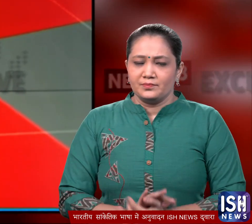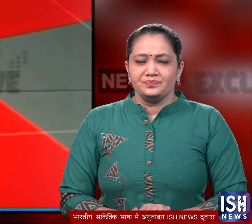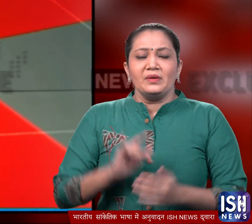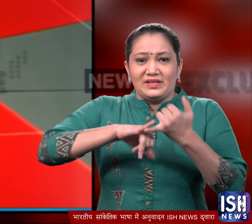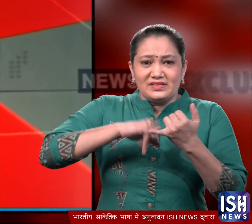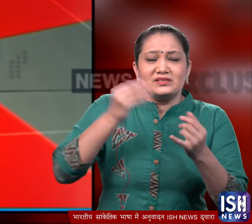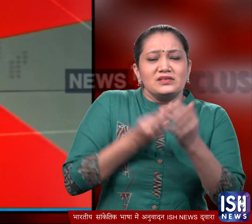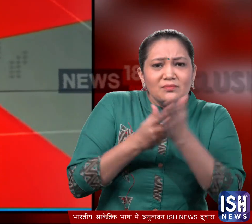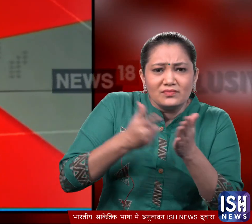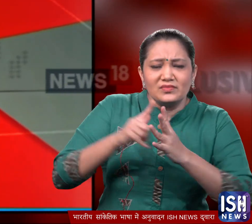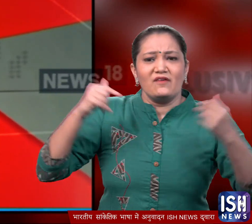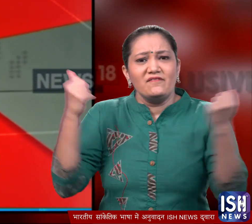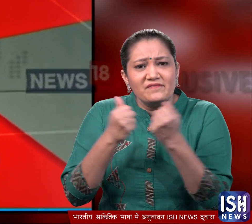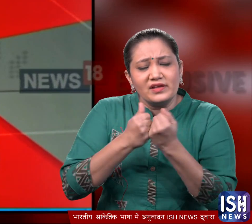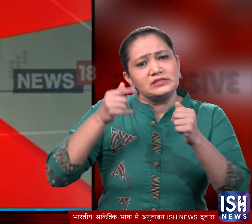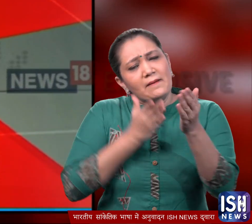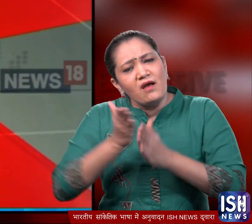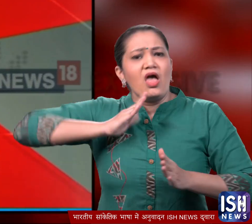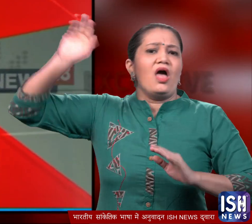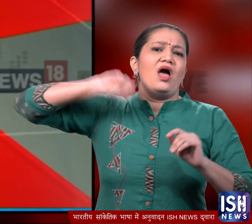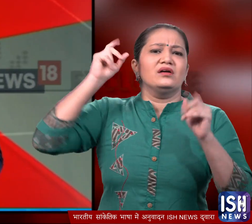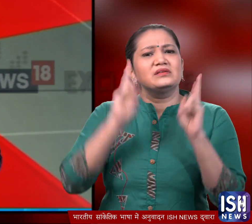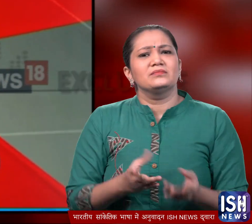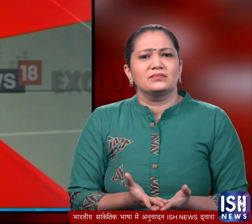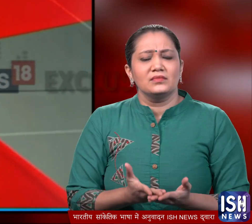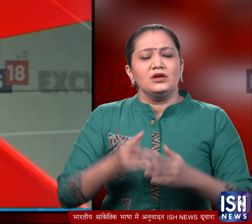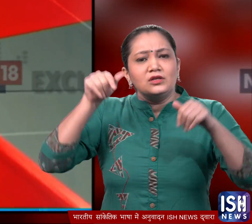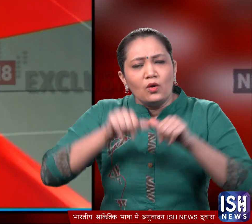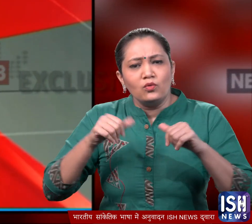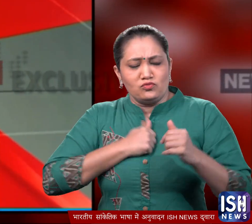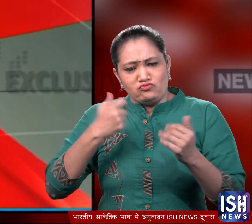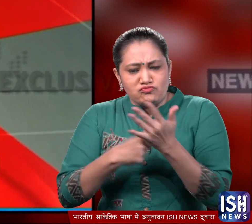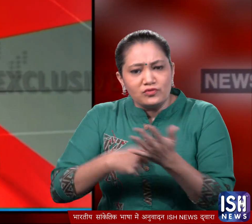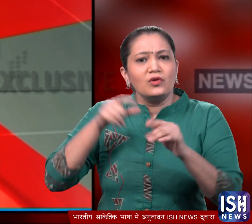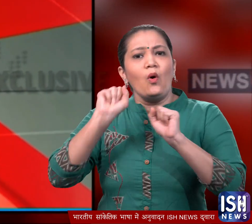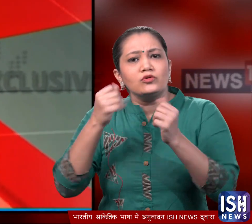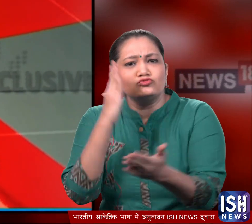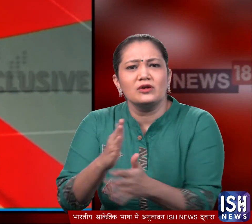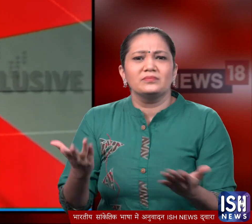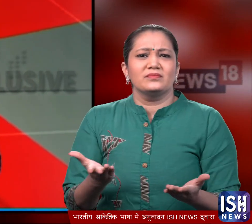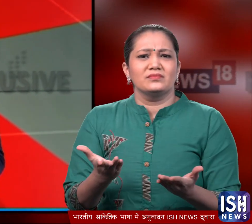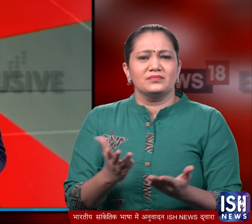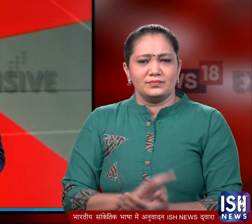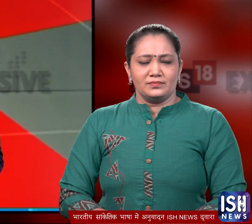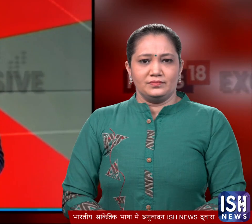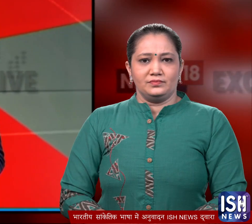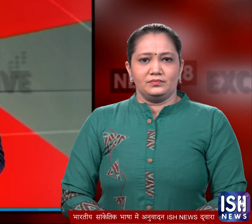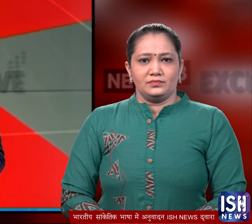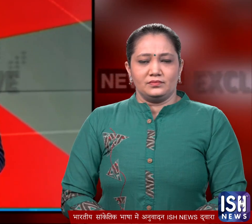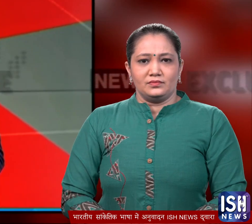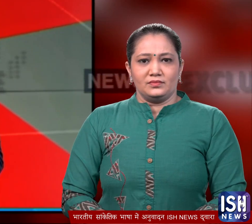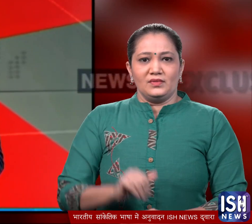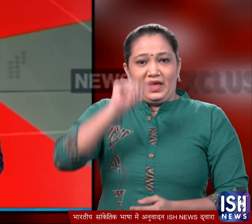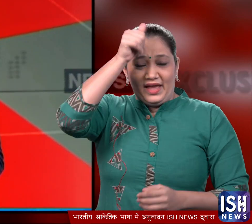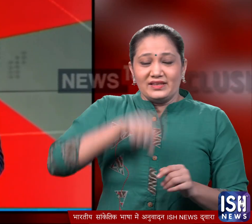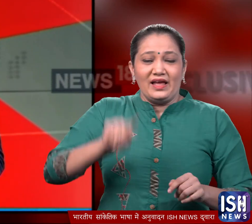लेकिन सिरसा के कुछ किसानों ने हिंसा को ही आंदोलन का हथियार बना लिया और अब वो कानून को अपना काम करने से भी रोकना चाहते